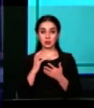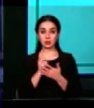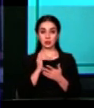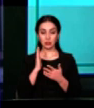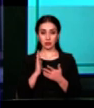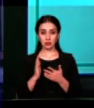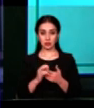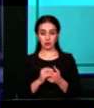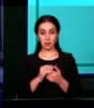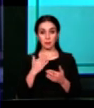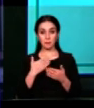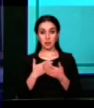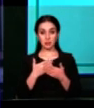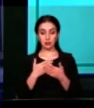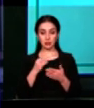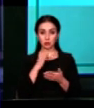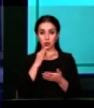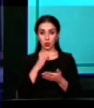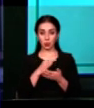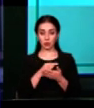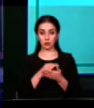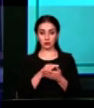qiladi? Masalani javobi